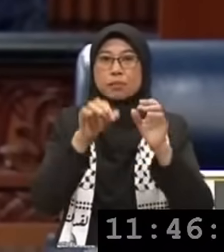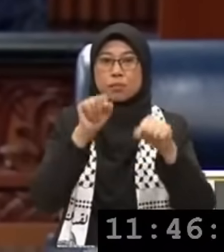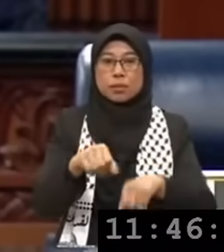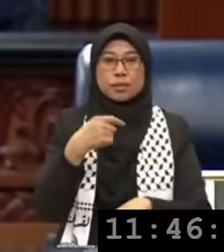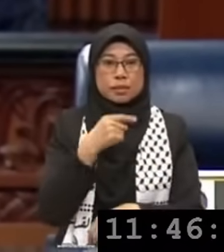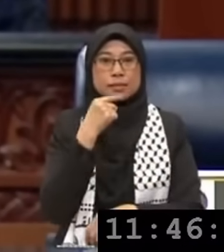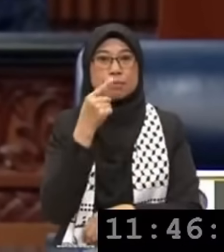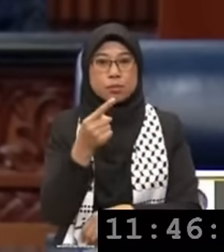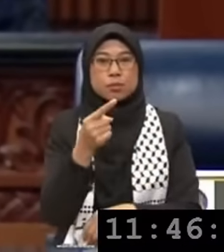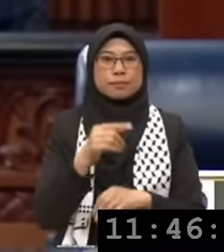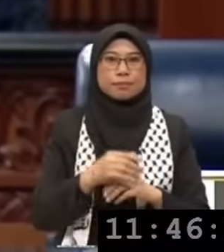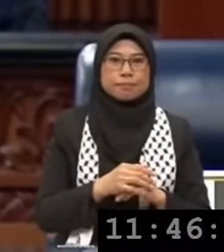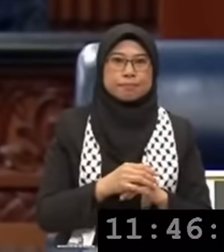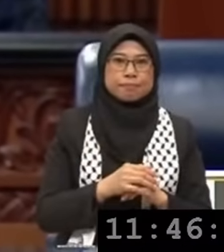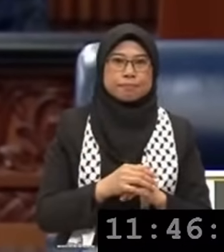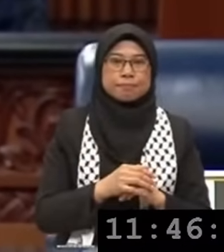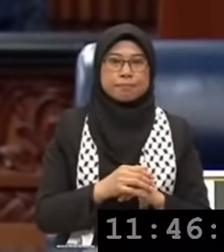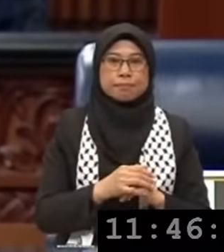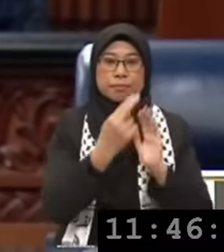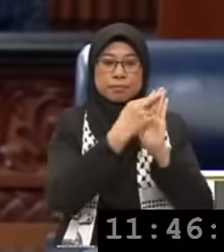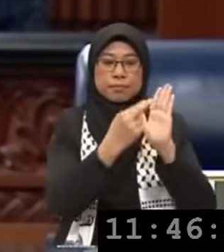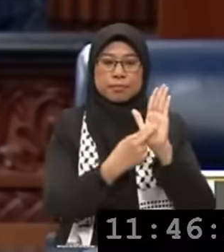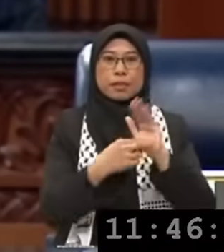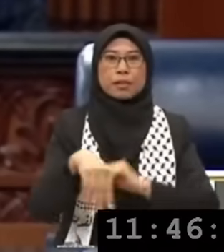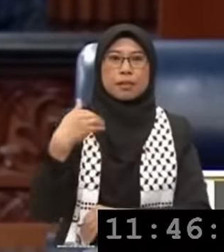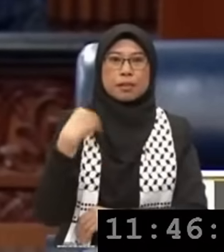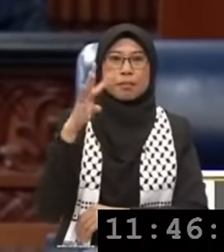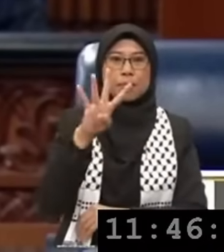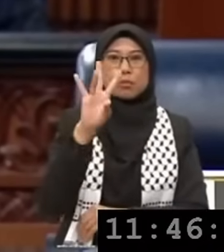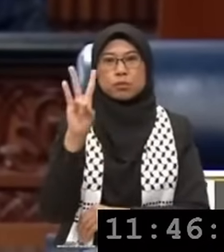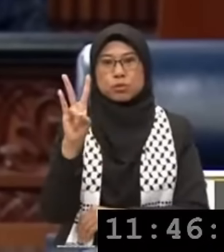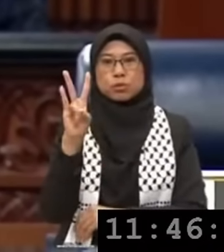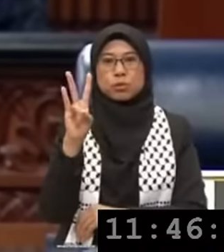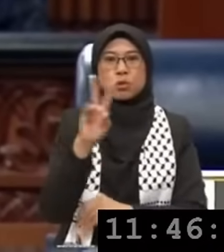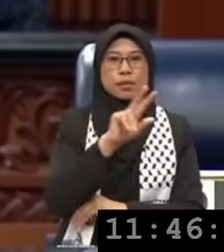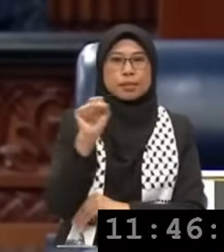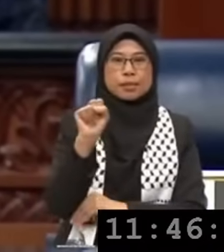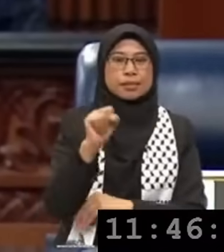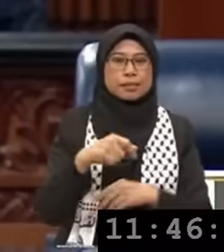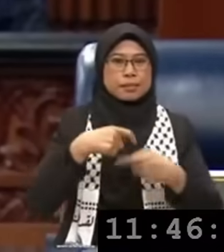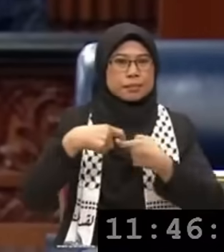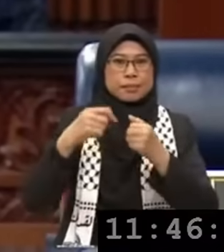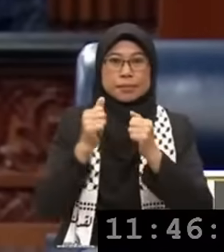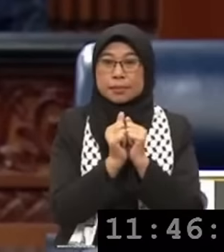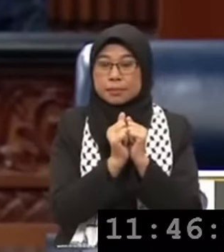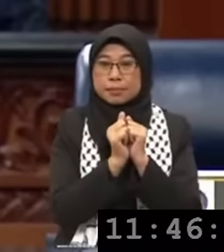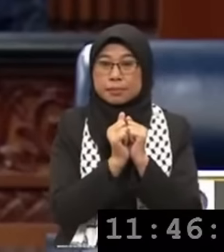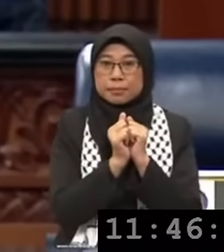sebut rule R rulers ada 47 kes yang berkaitan